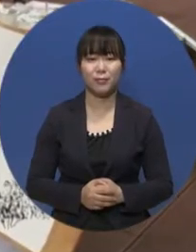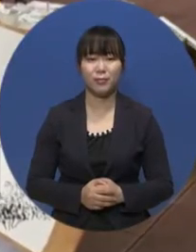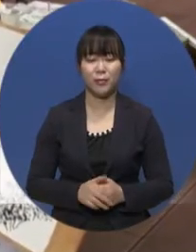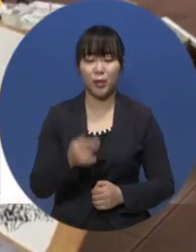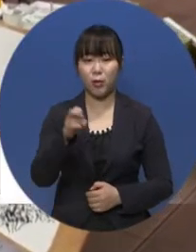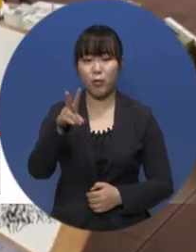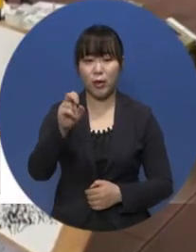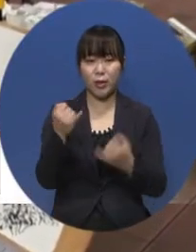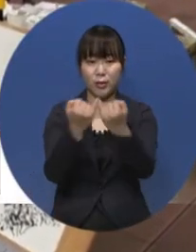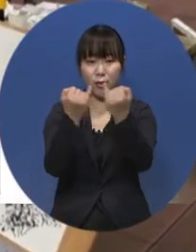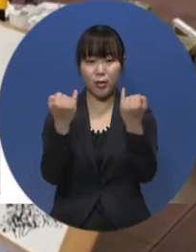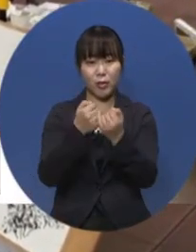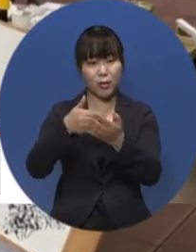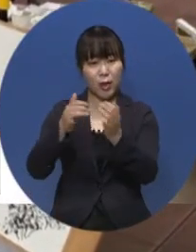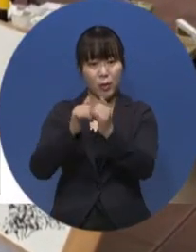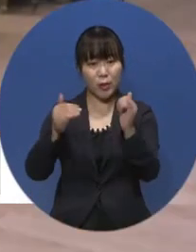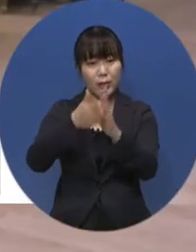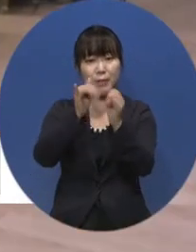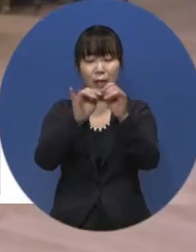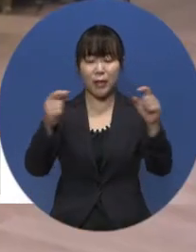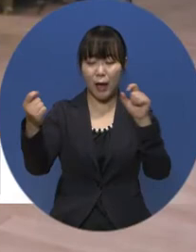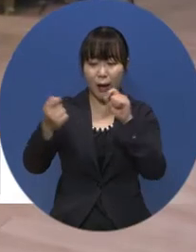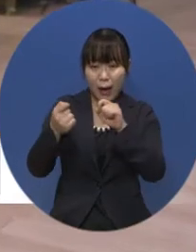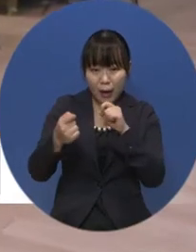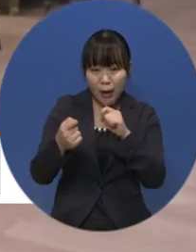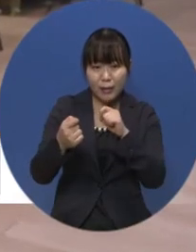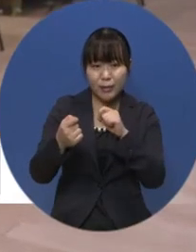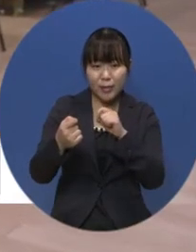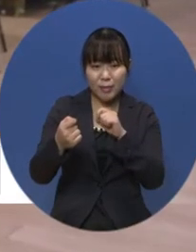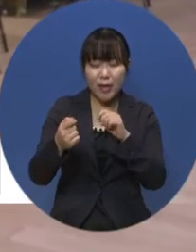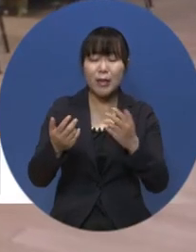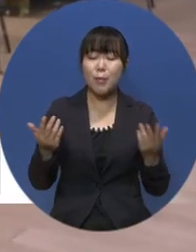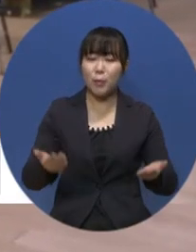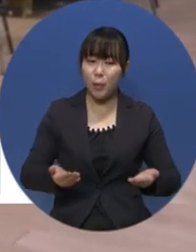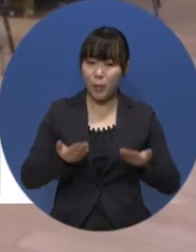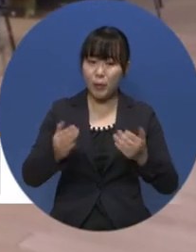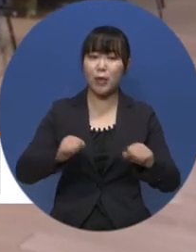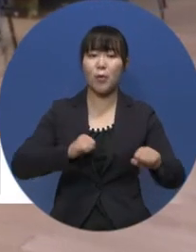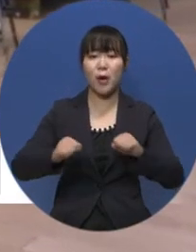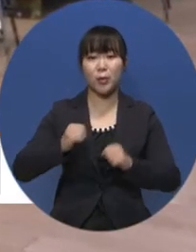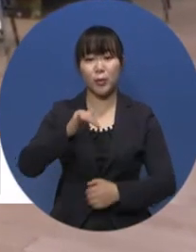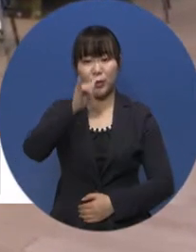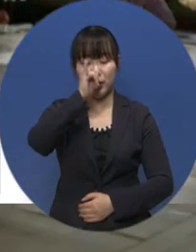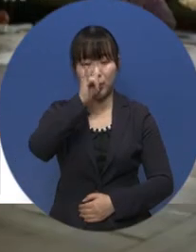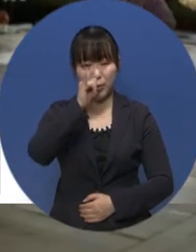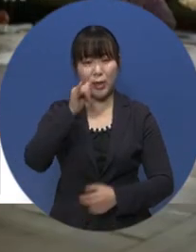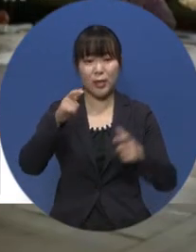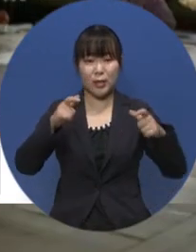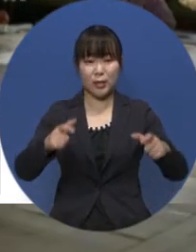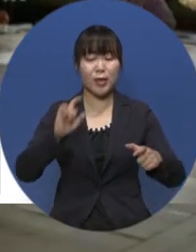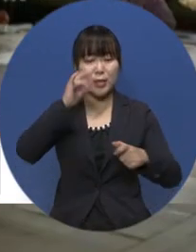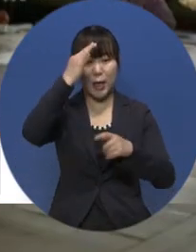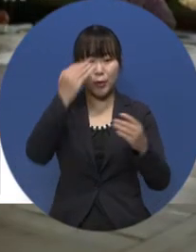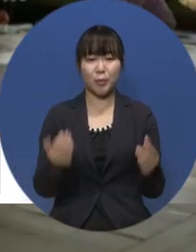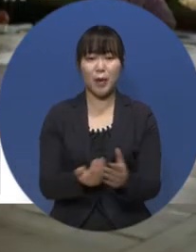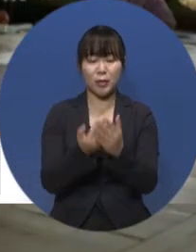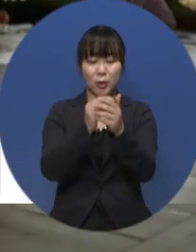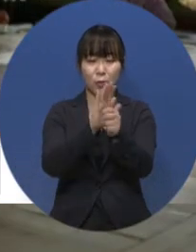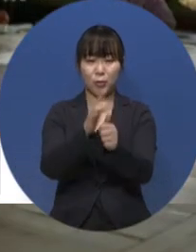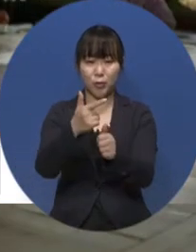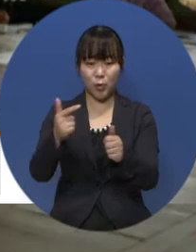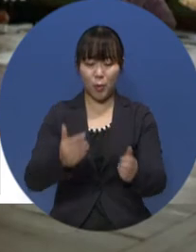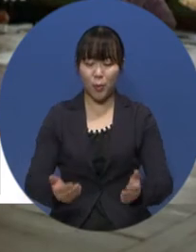광양 여성작가회는 시민들 가까이에서 찾아가는 재능 봉사 활동을 펴는 등 지역 예술 발전에